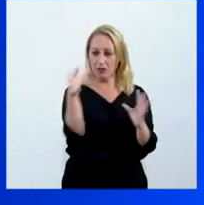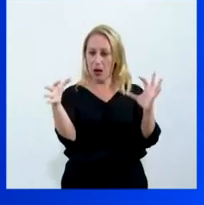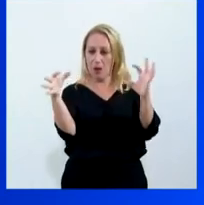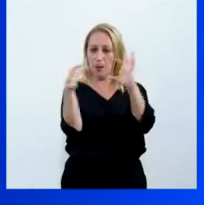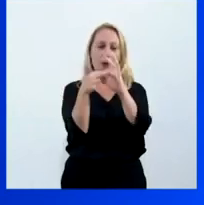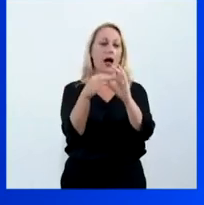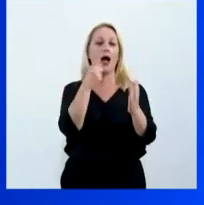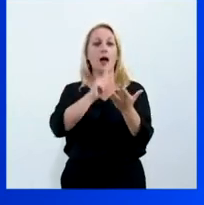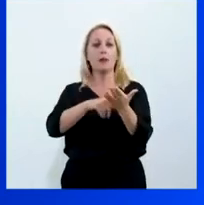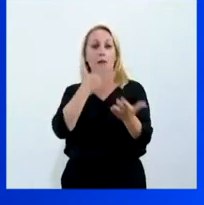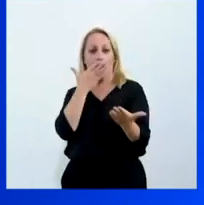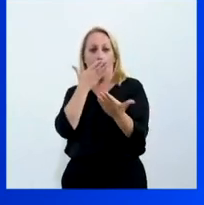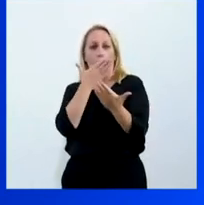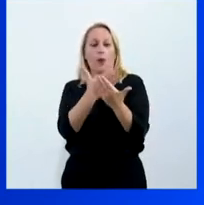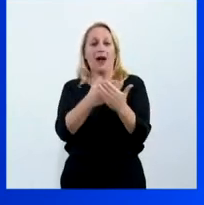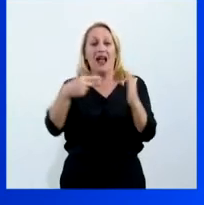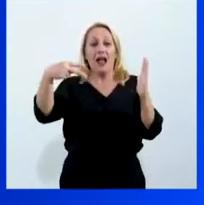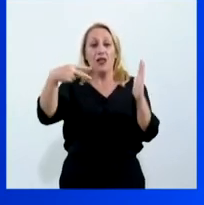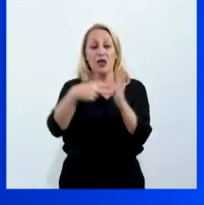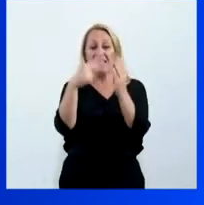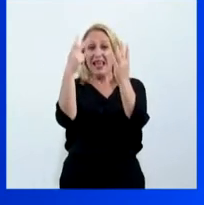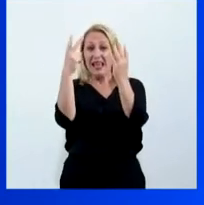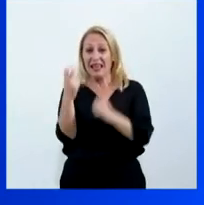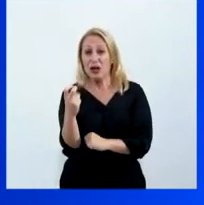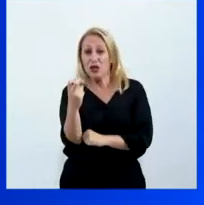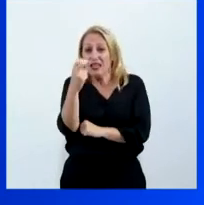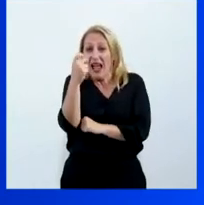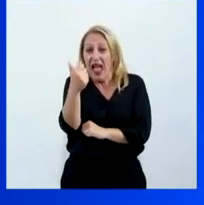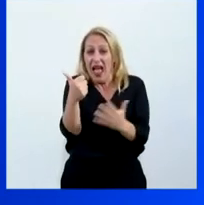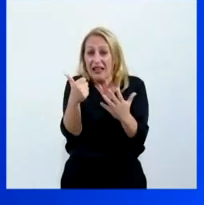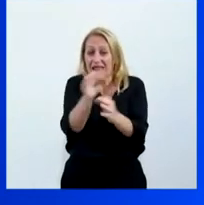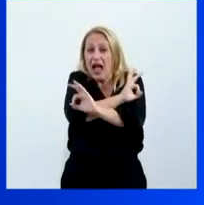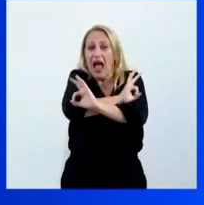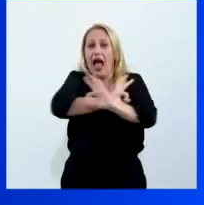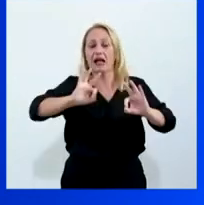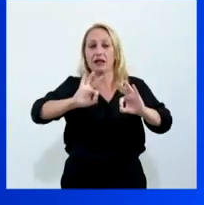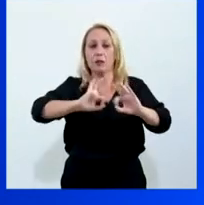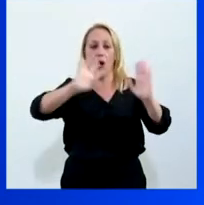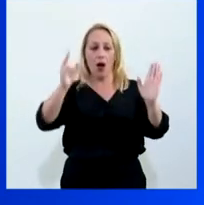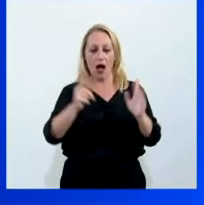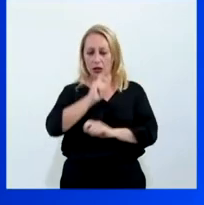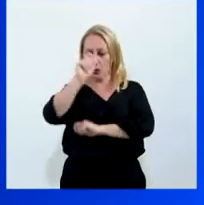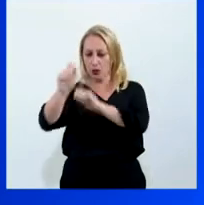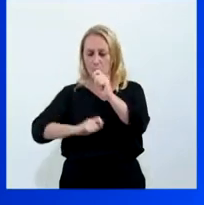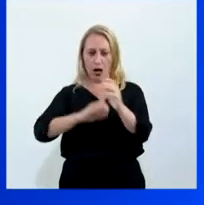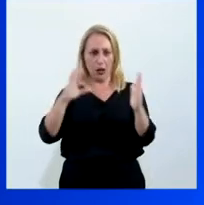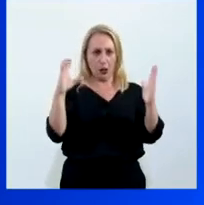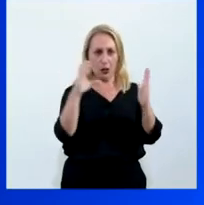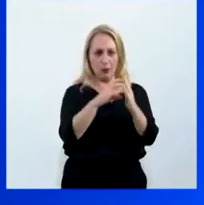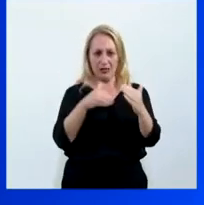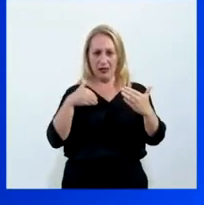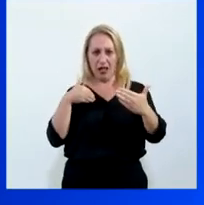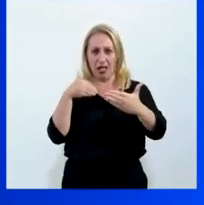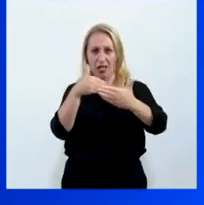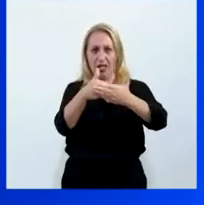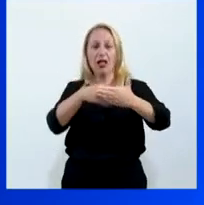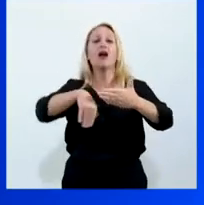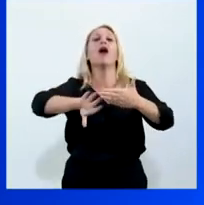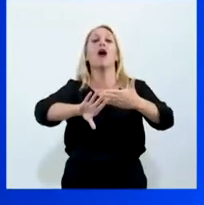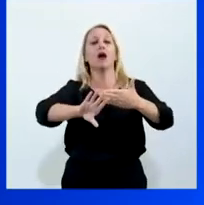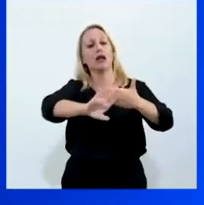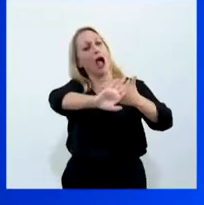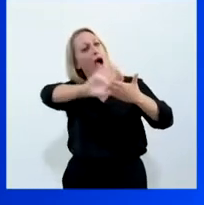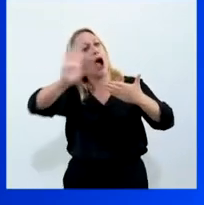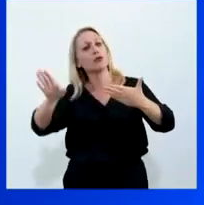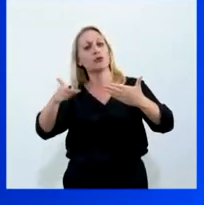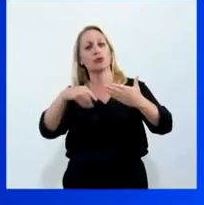το αργότερο μέχρι τις αρχές του 2026. Και αν δεν είμαστε βέβαιοι ότι ένα έργο μπορεί να ολοκληρωθεί εντός αυτού του χρονοδιαγράμματος, είναι πολύ καλύτερο να